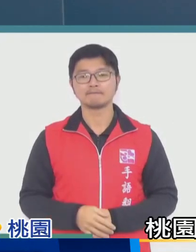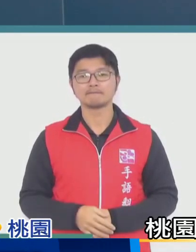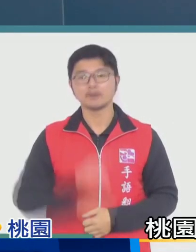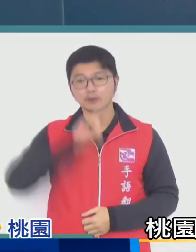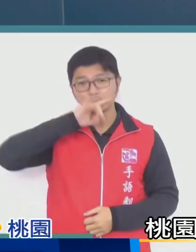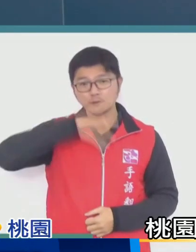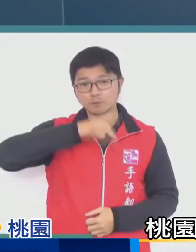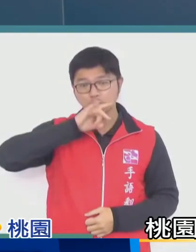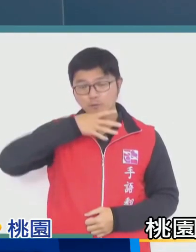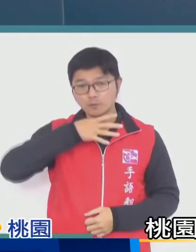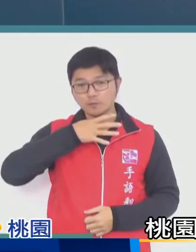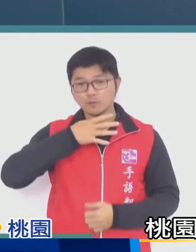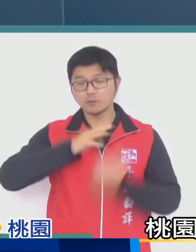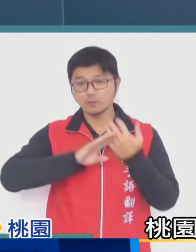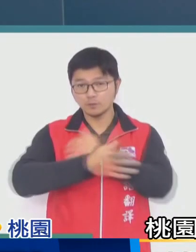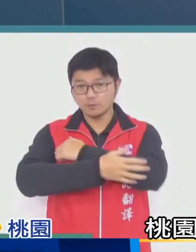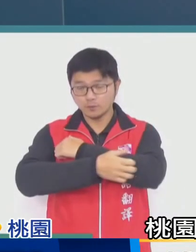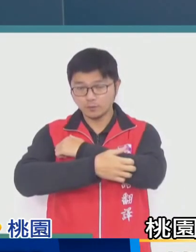籍的这个